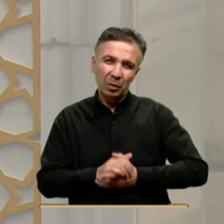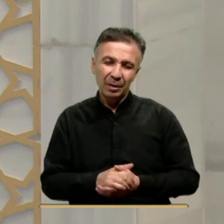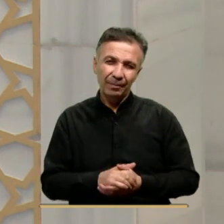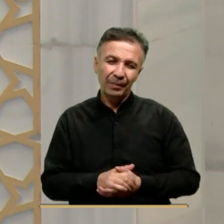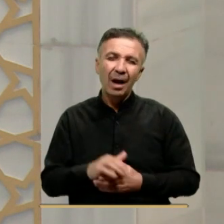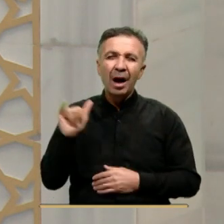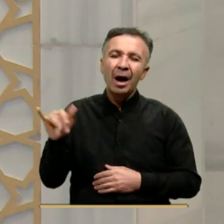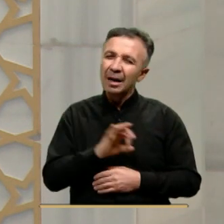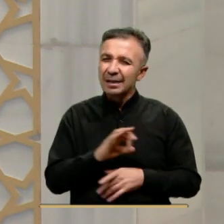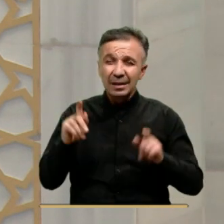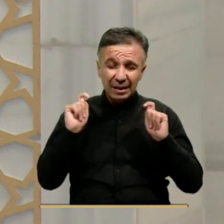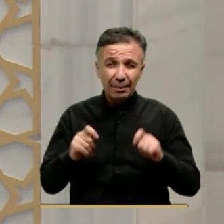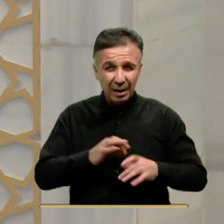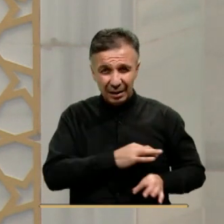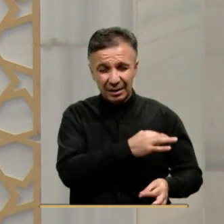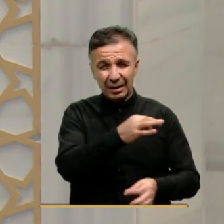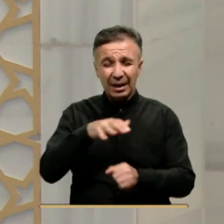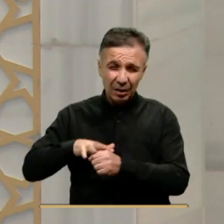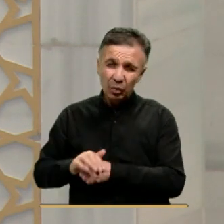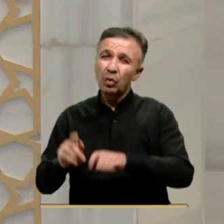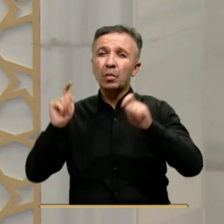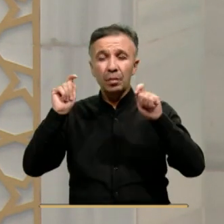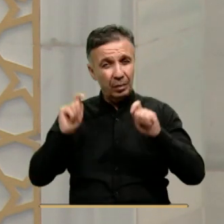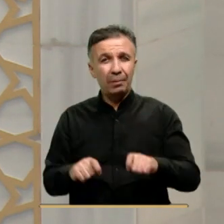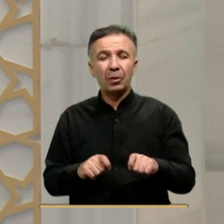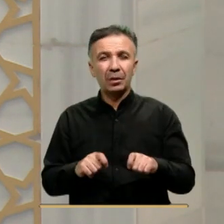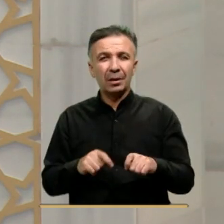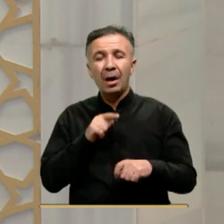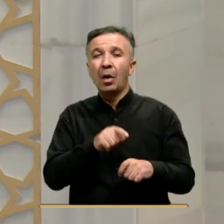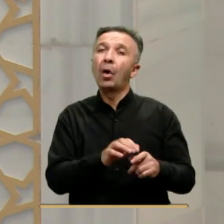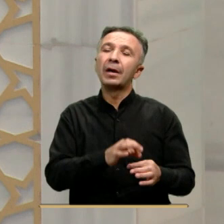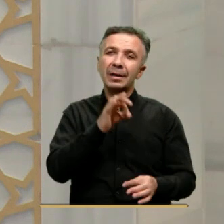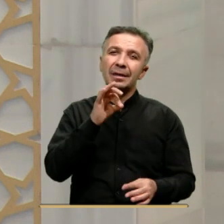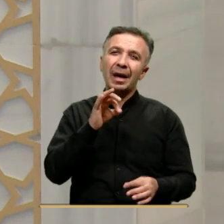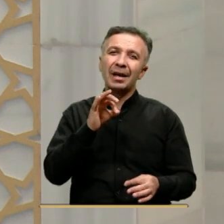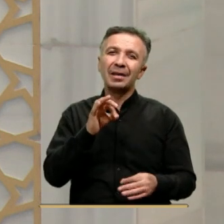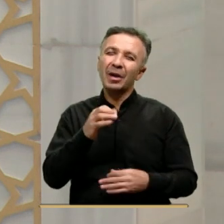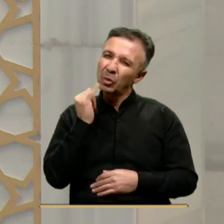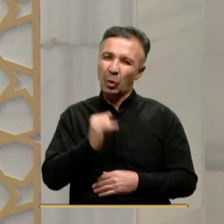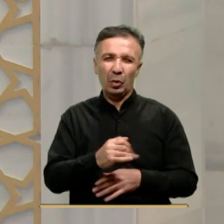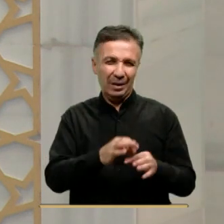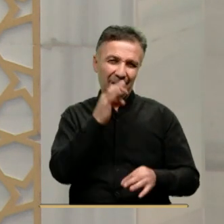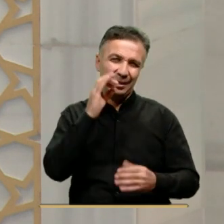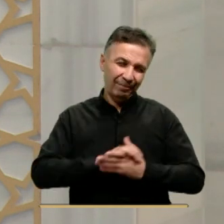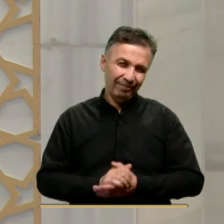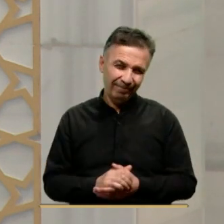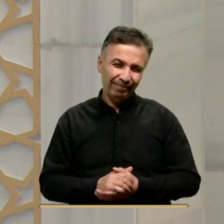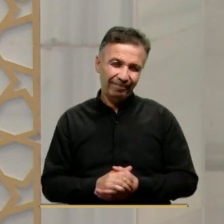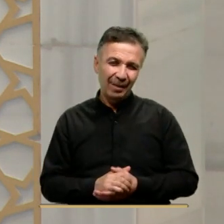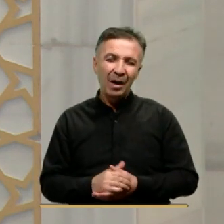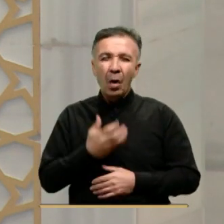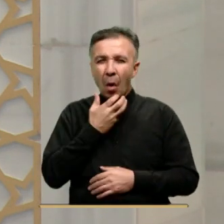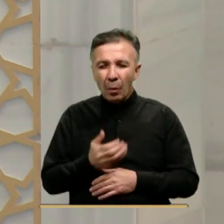haksızlık yaparak insanlara zulmediyorsa o insan çamurlaşan insandır ömrünü